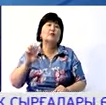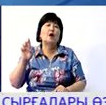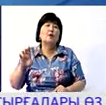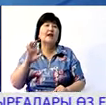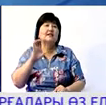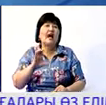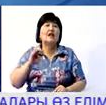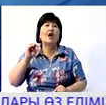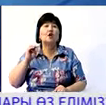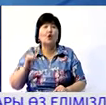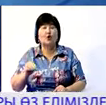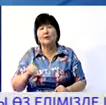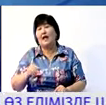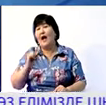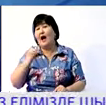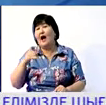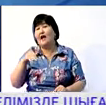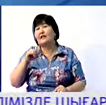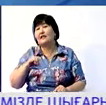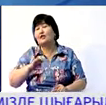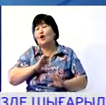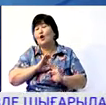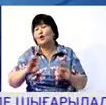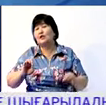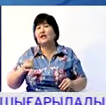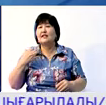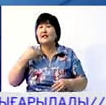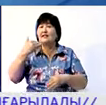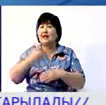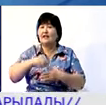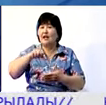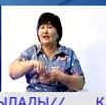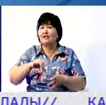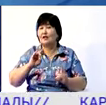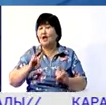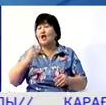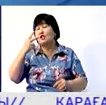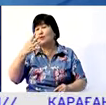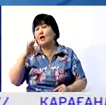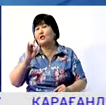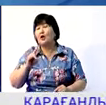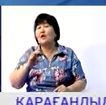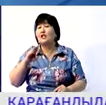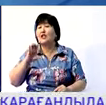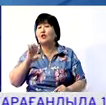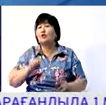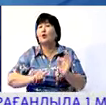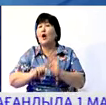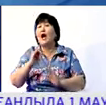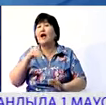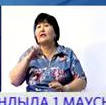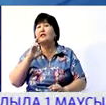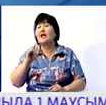Сара Тоқтамысова секілді айтыс өнерінің үздіктері сыр сахнасын дүбірге бөледі. 25 сәуір Жетісу өңірінде басталған